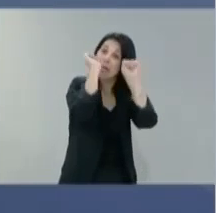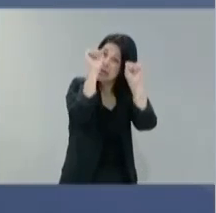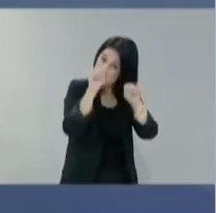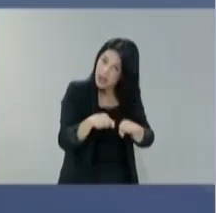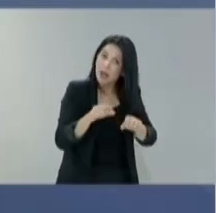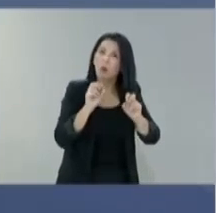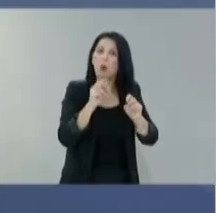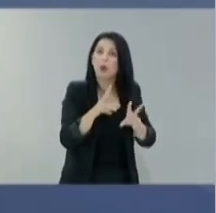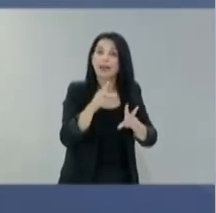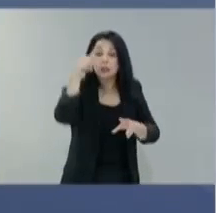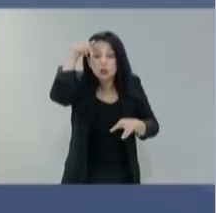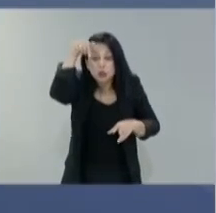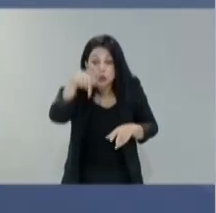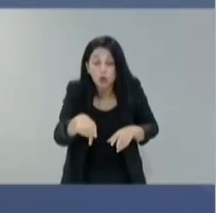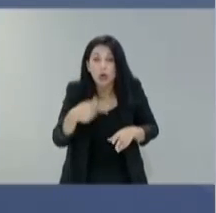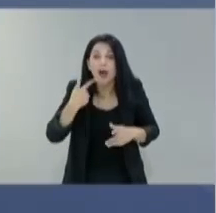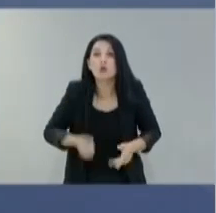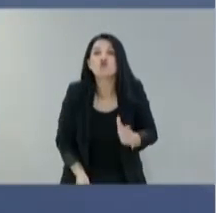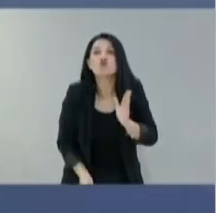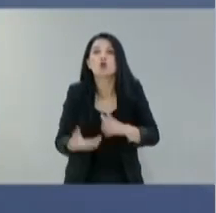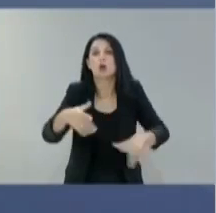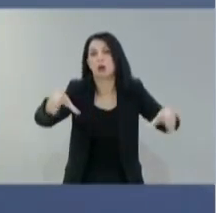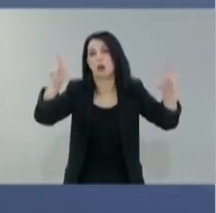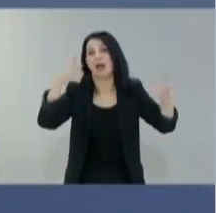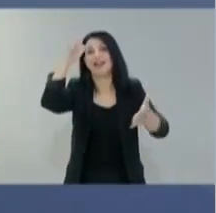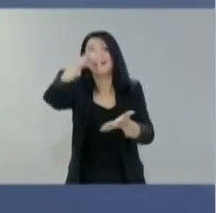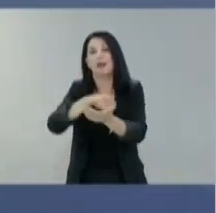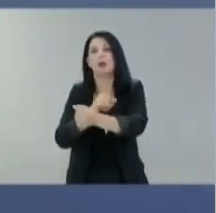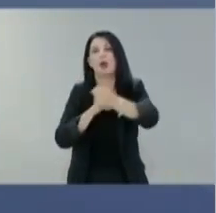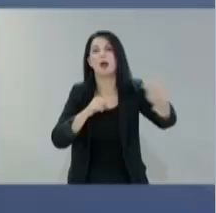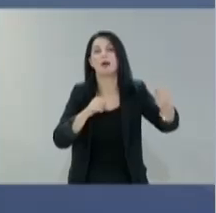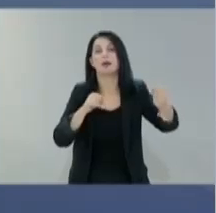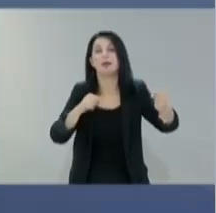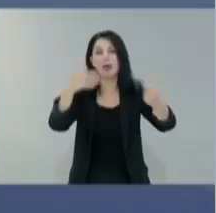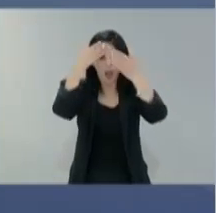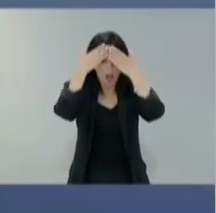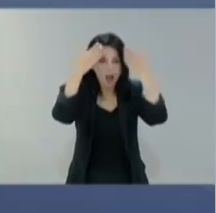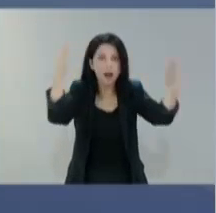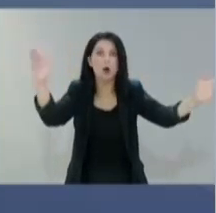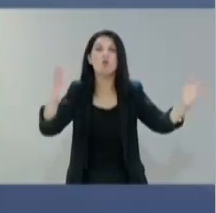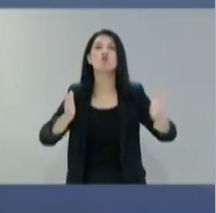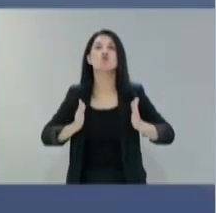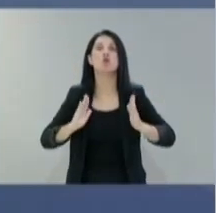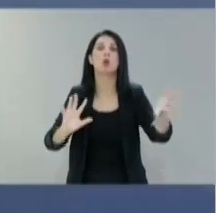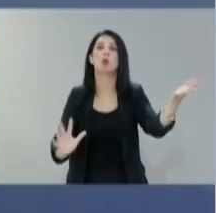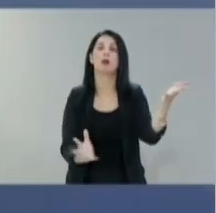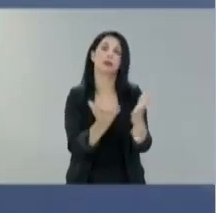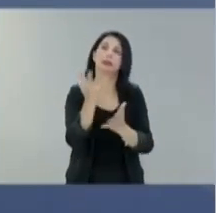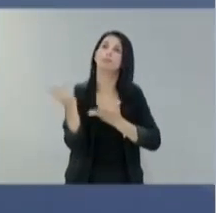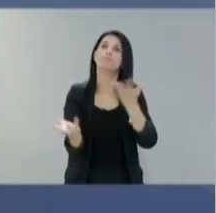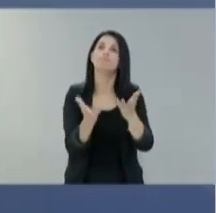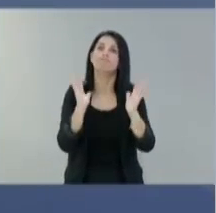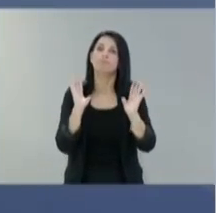Νομίζω ότι ήταν πολύ σαφής ως προς την τοποθέτηση του κύριος Ανδρουλάκης. Άλλωστε δεν είναι καινούργια. Η θέση του περί αυτονομίας του